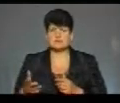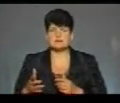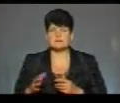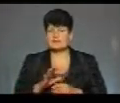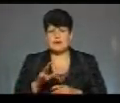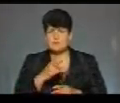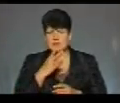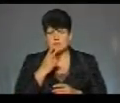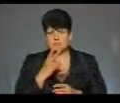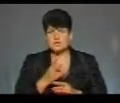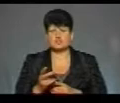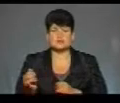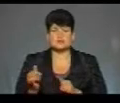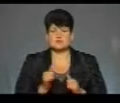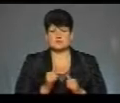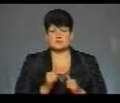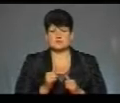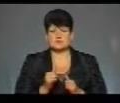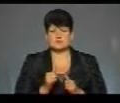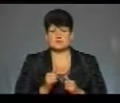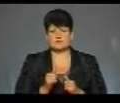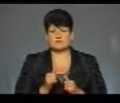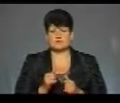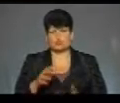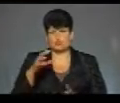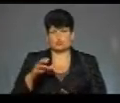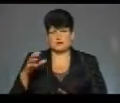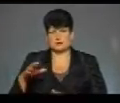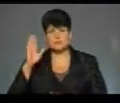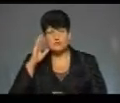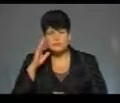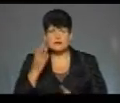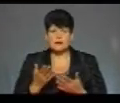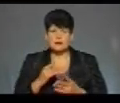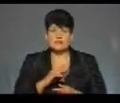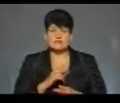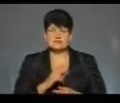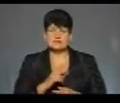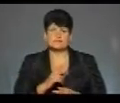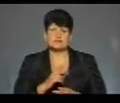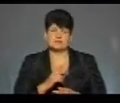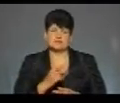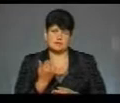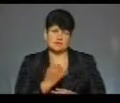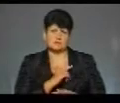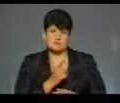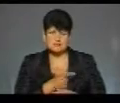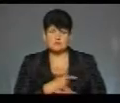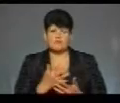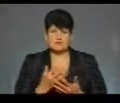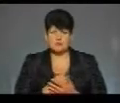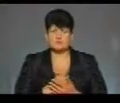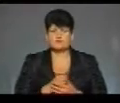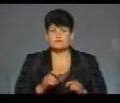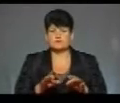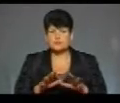не передбачено забезпечення бутильованою питною водою. Але силами ОК «Захід» вдалося це владнати, і